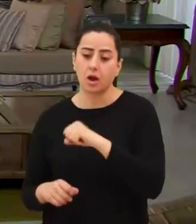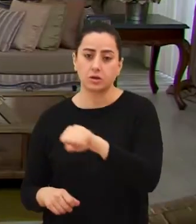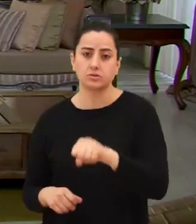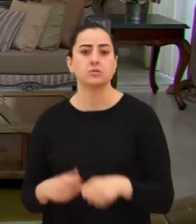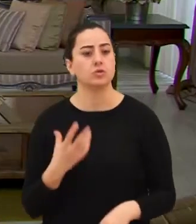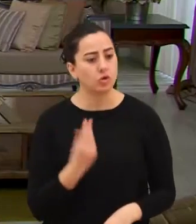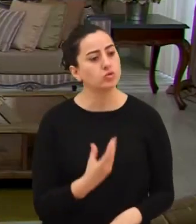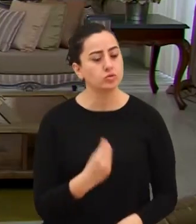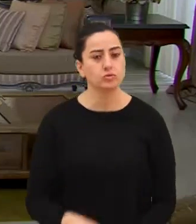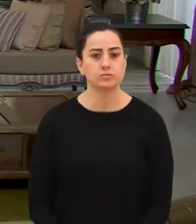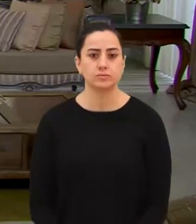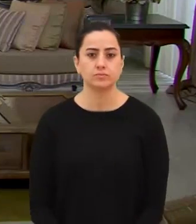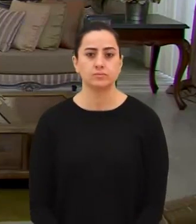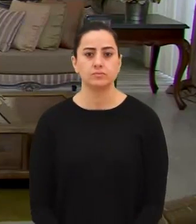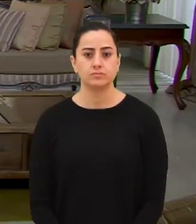efendim. Yettim